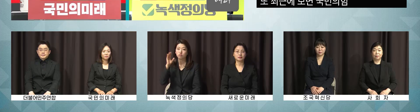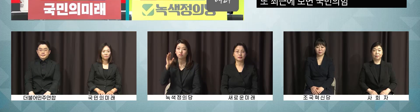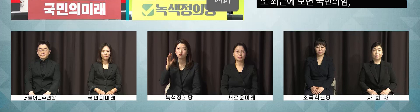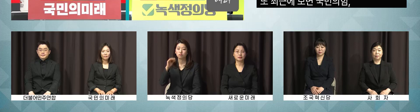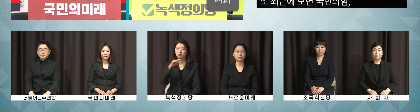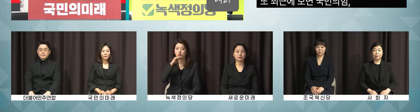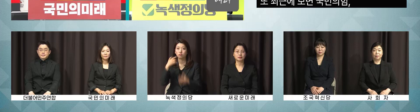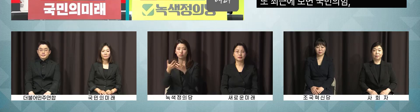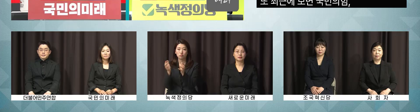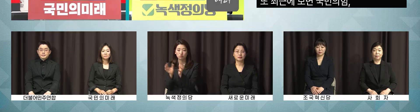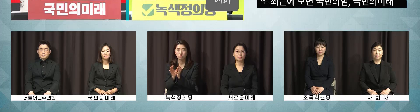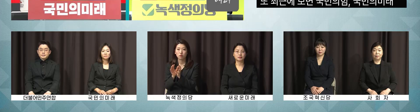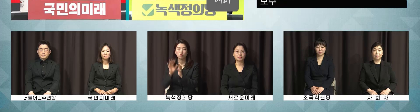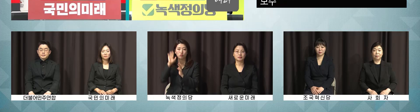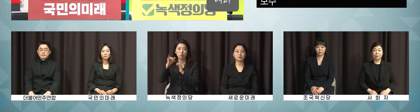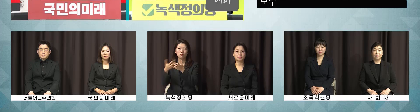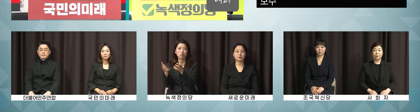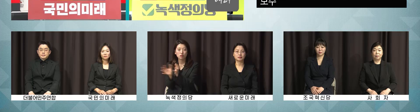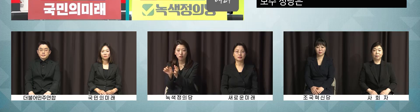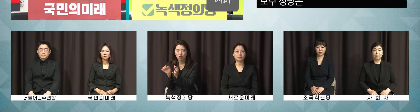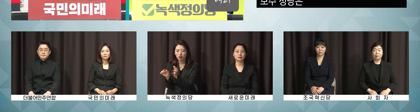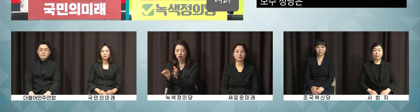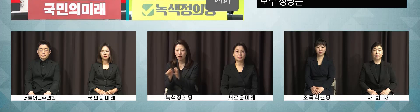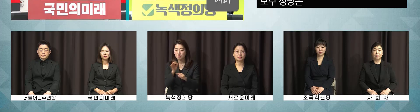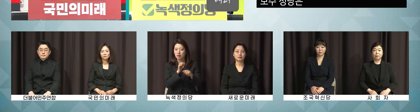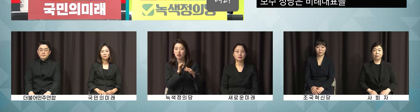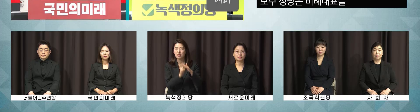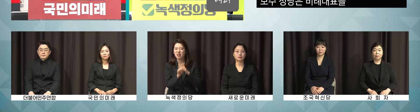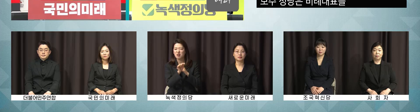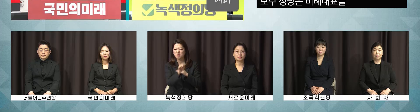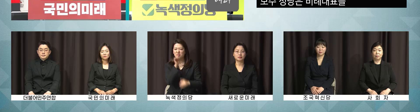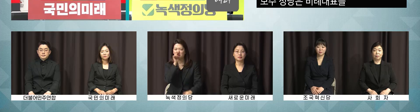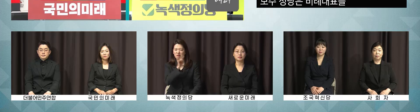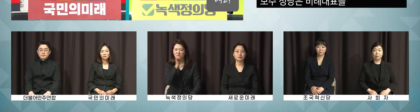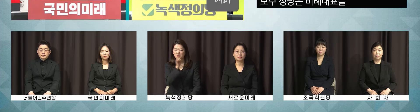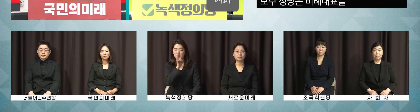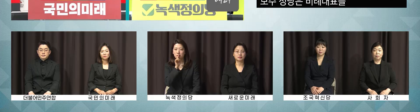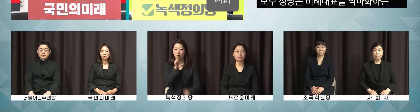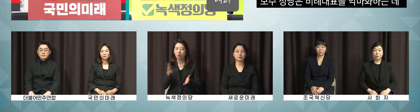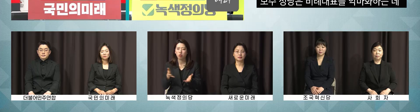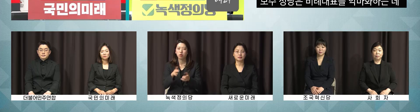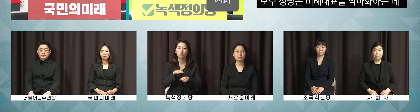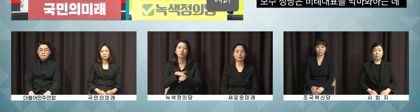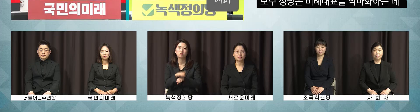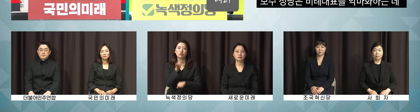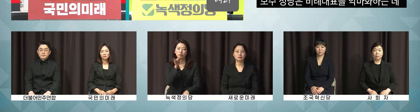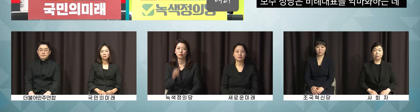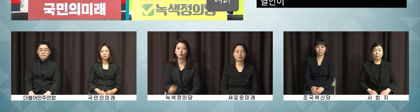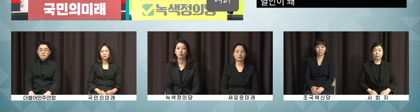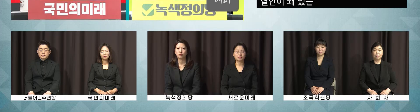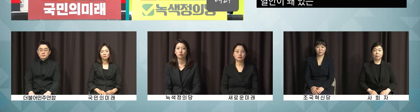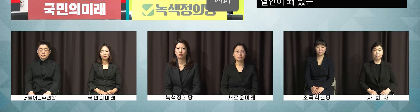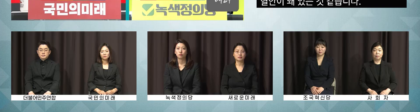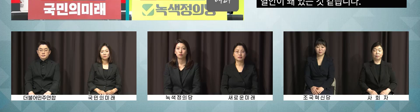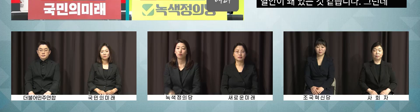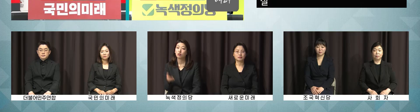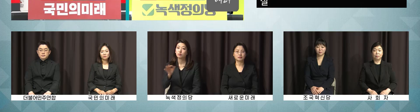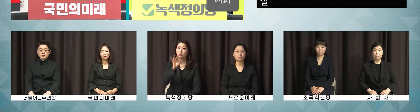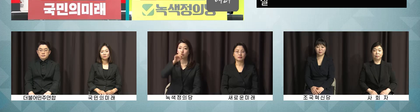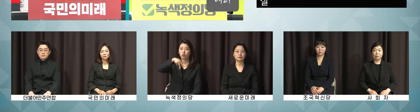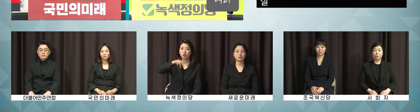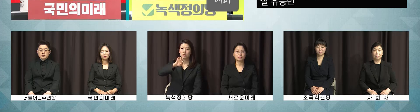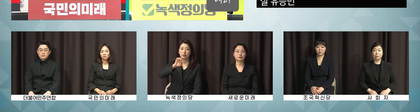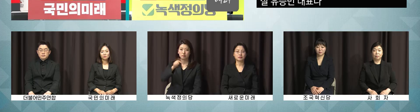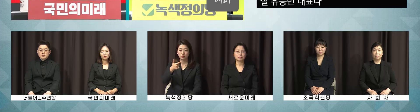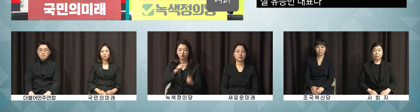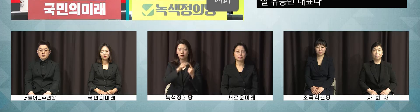미래, 보수정당은 비례대표를 악마화하는 데 혈안이 되어 있는 것 같습니다. 그런데 사실 유승민 대표나